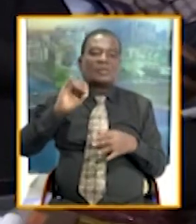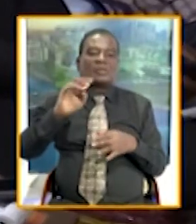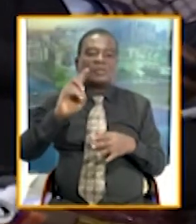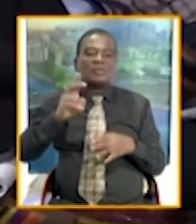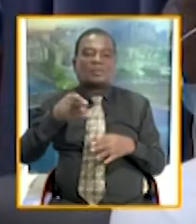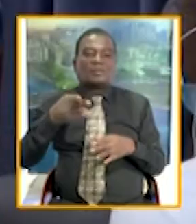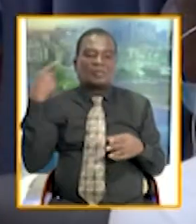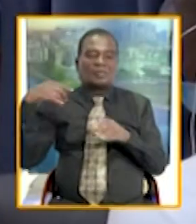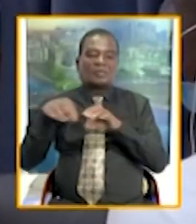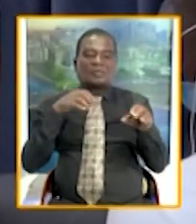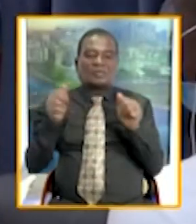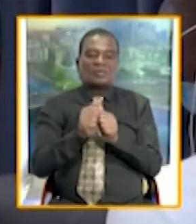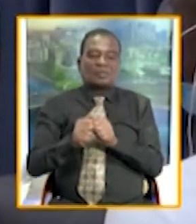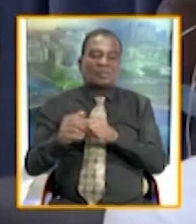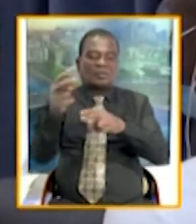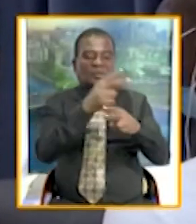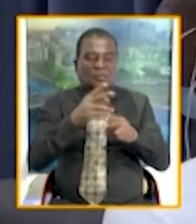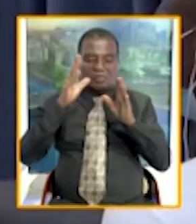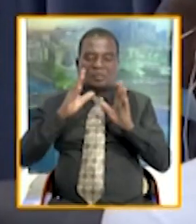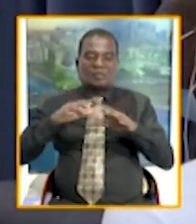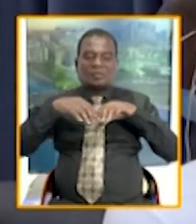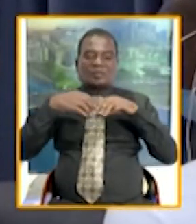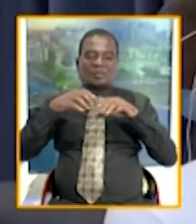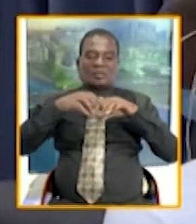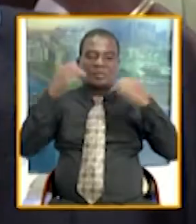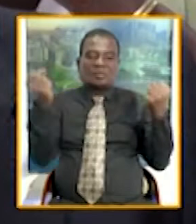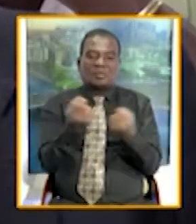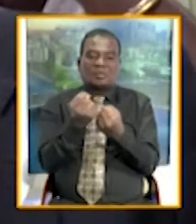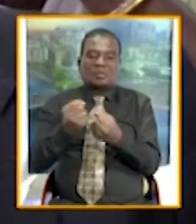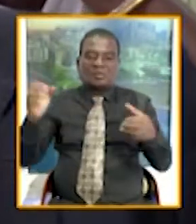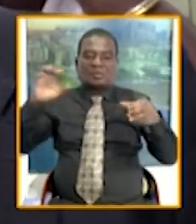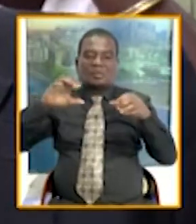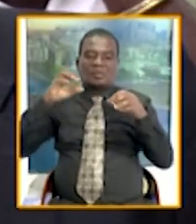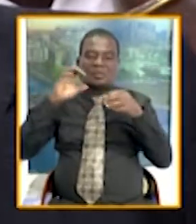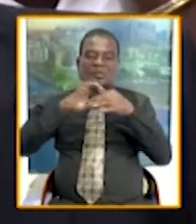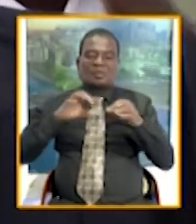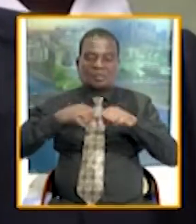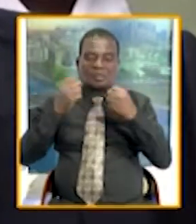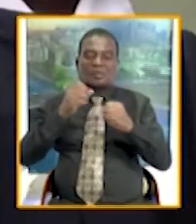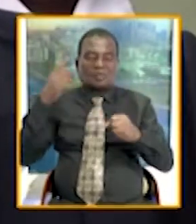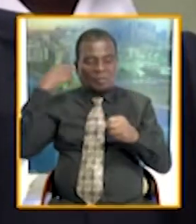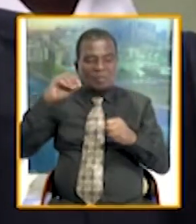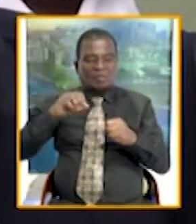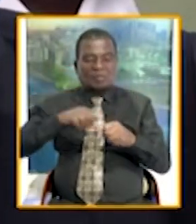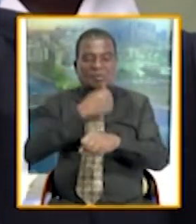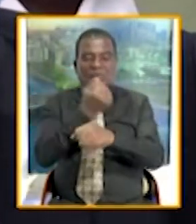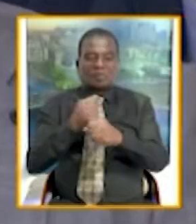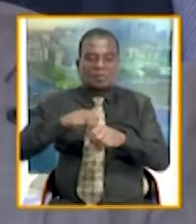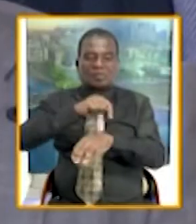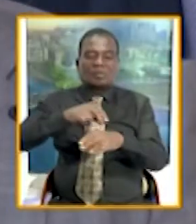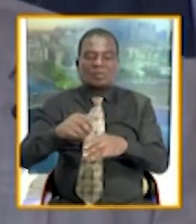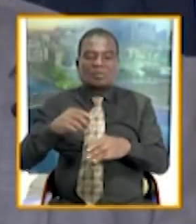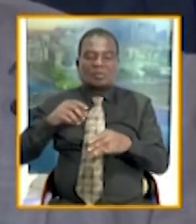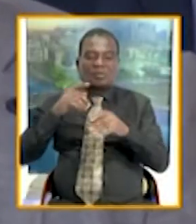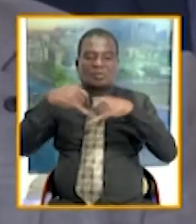en partenariat avec l'Observatoire de la solidarité et de la cohésion sociale, l'Autorité nationale de la presse et